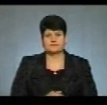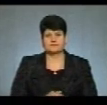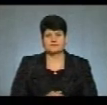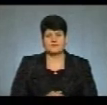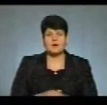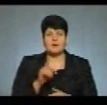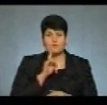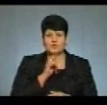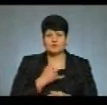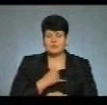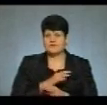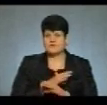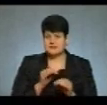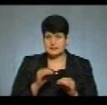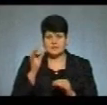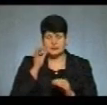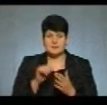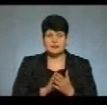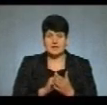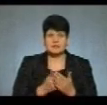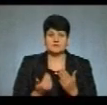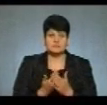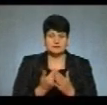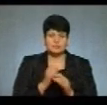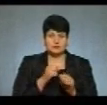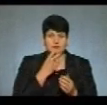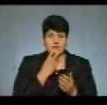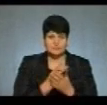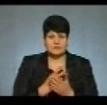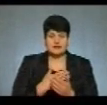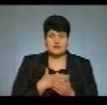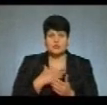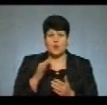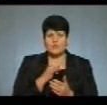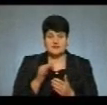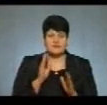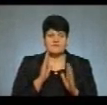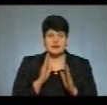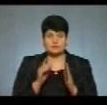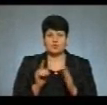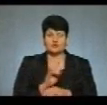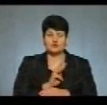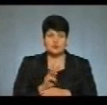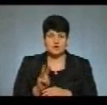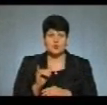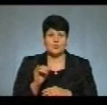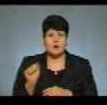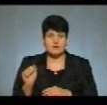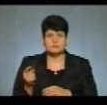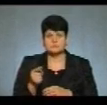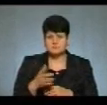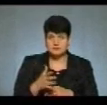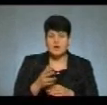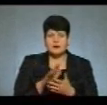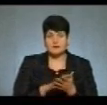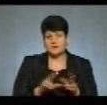І поки що у мене все. Нагадаю, матеріали із випуску ви можете переглянути на нашій офіційній фейсбук-сторінці UA Тернопіль. Далі